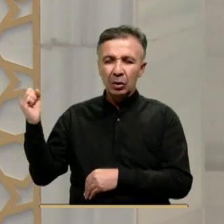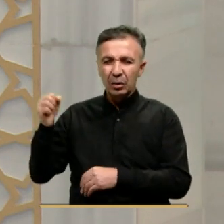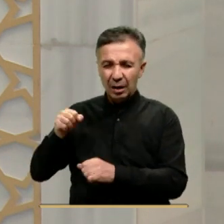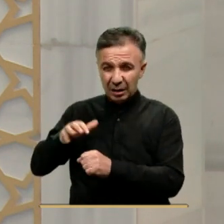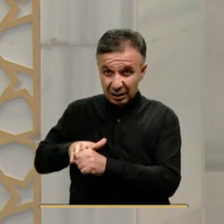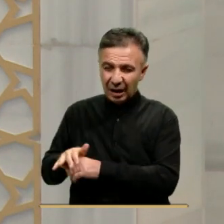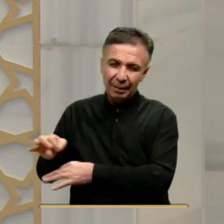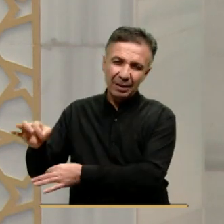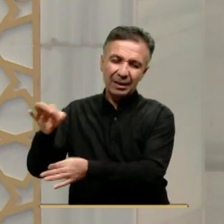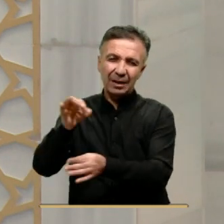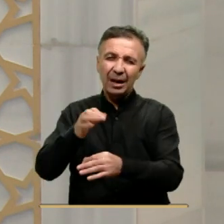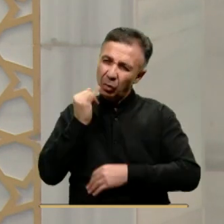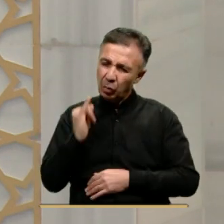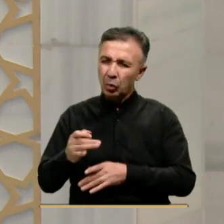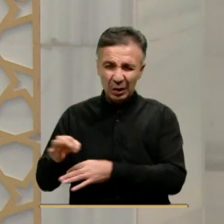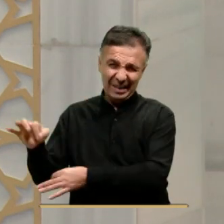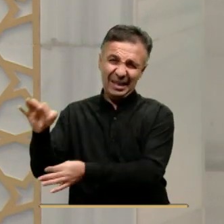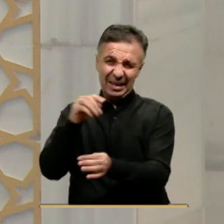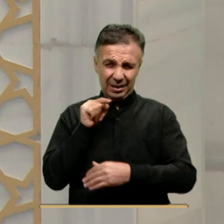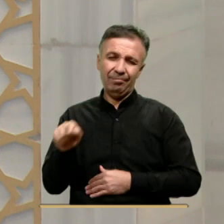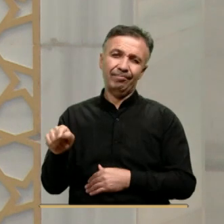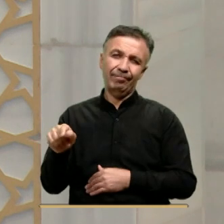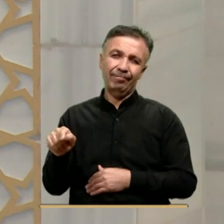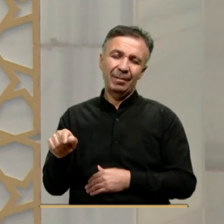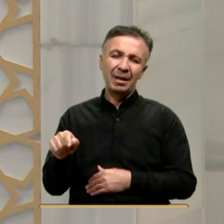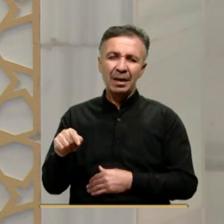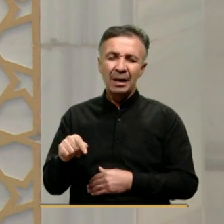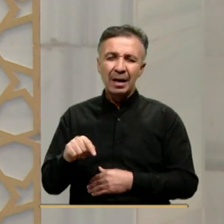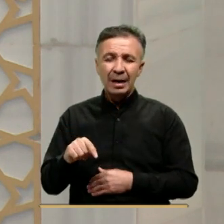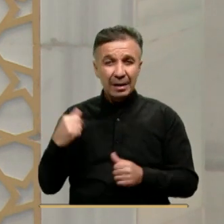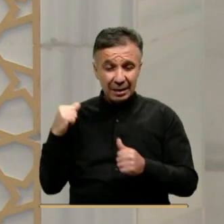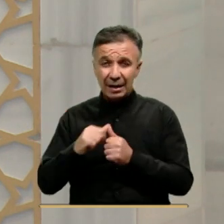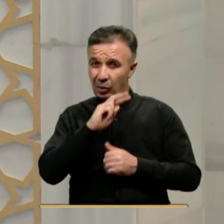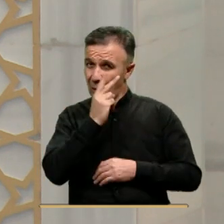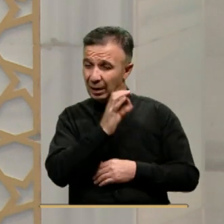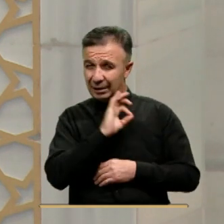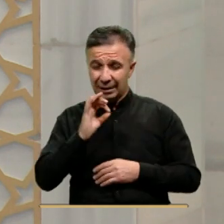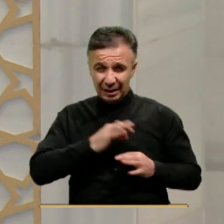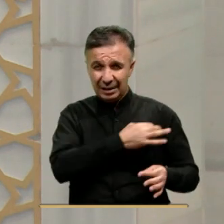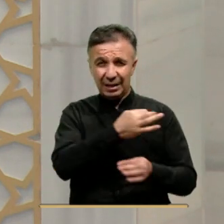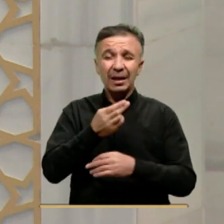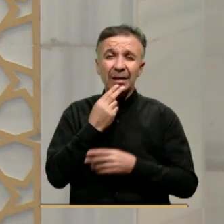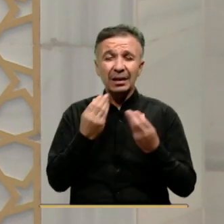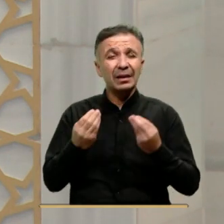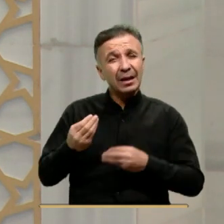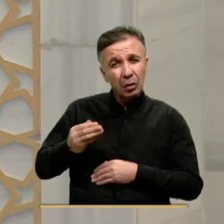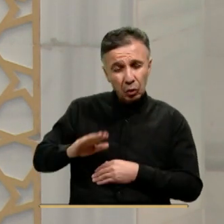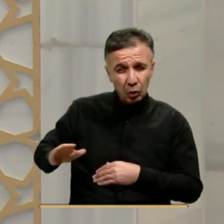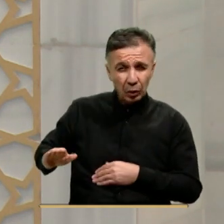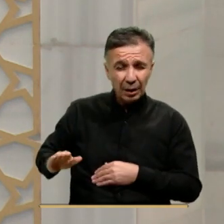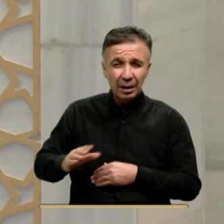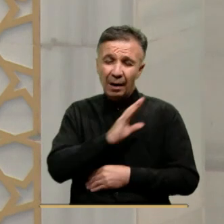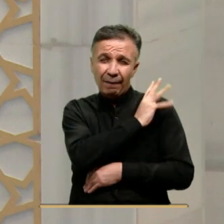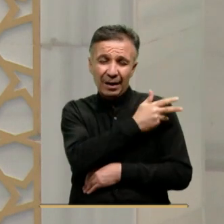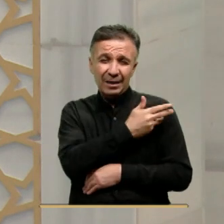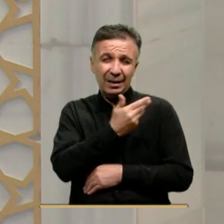zalimlerdir çamurlaşan insanlardır yine masum insanları kadınları çocukları Filistin'de